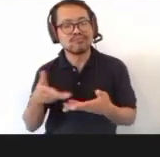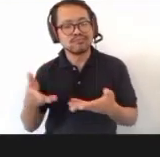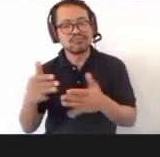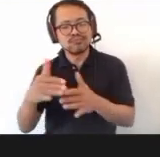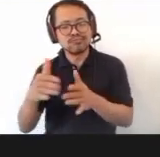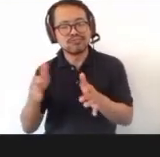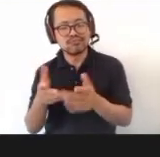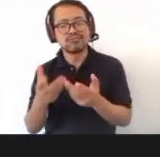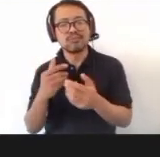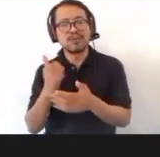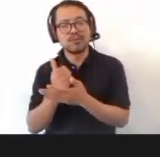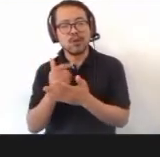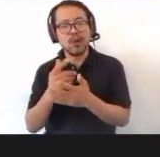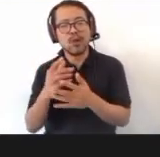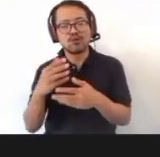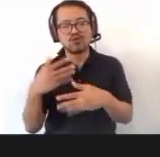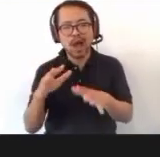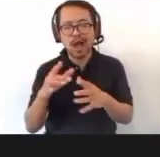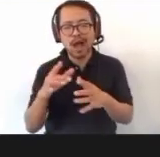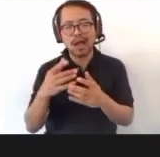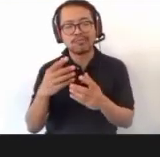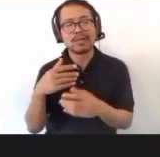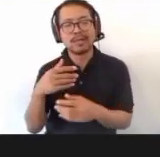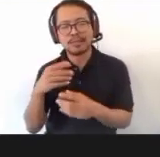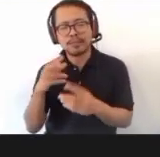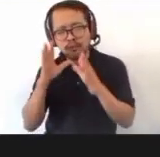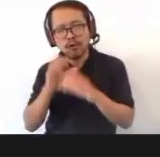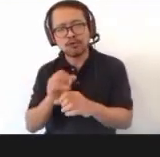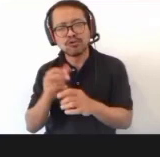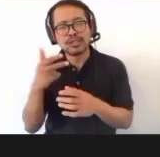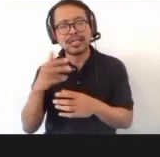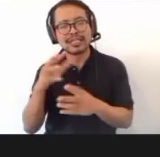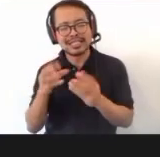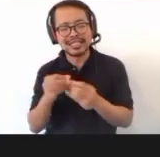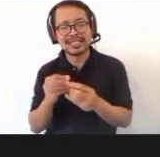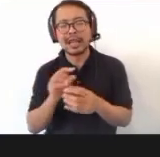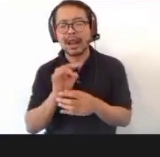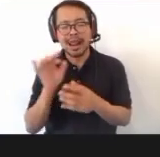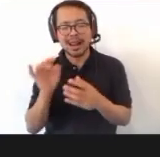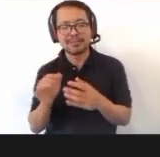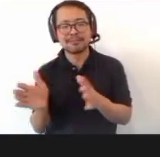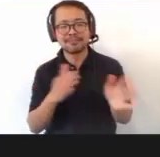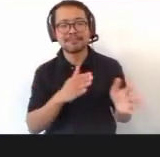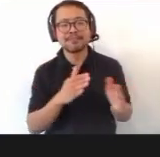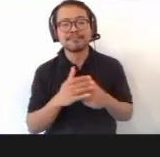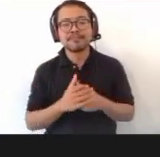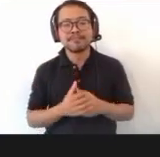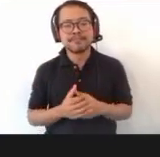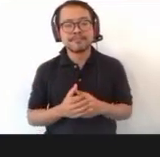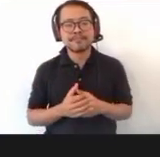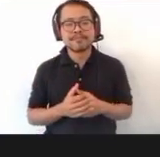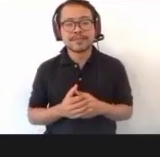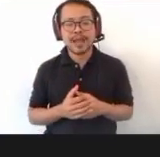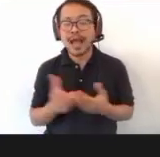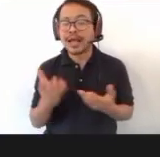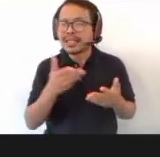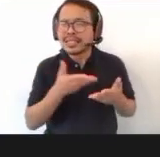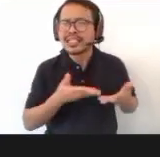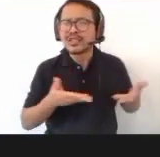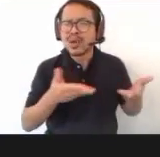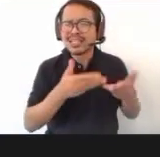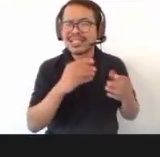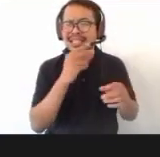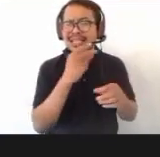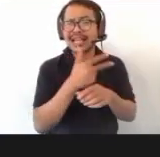gengsi tentu seperti tadi, kita mesti cek apakah hal-hal terkait yang ada di madrasah itu situasinya